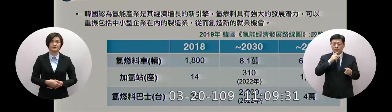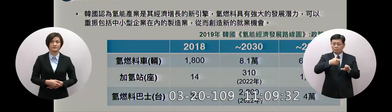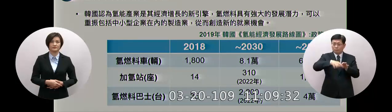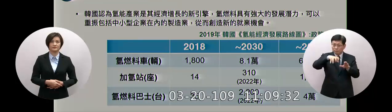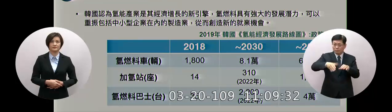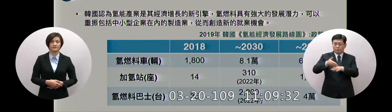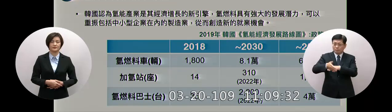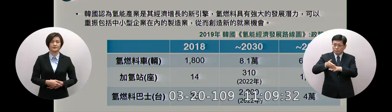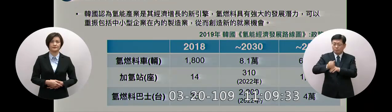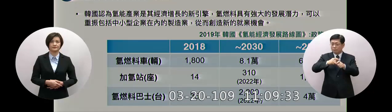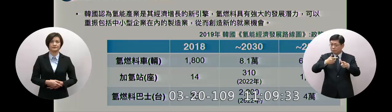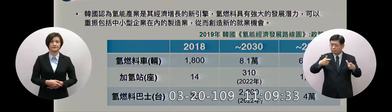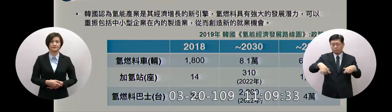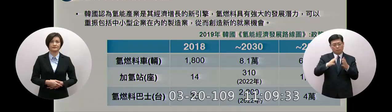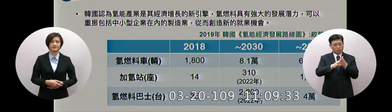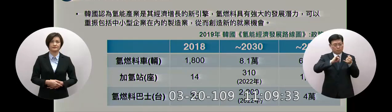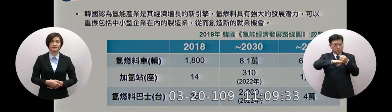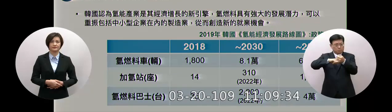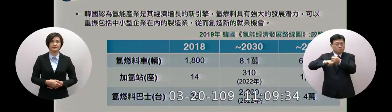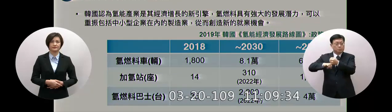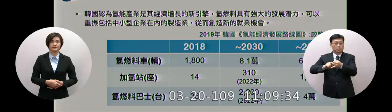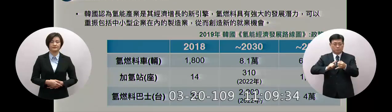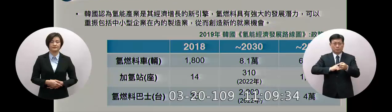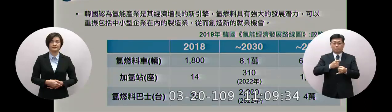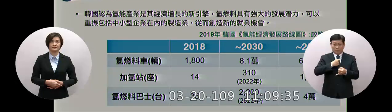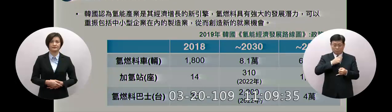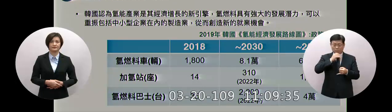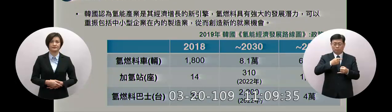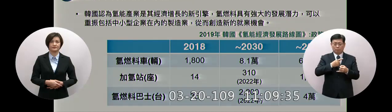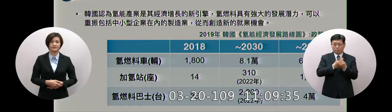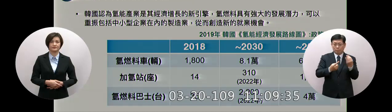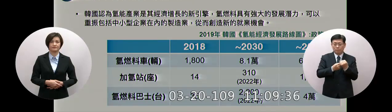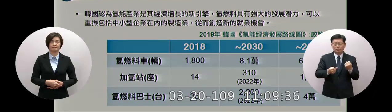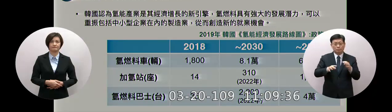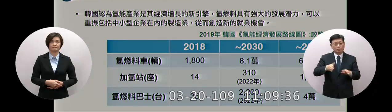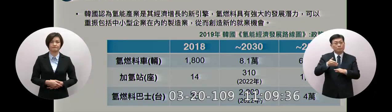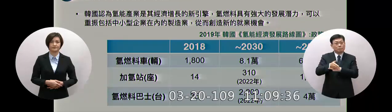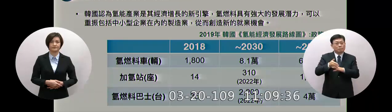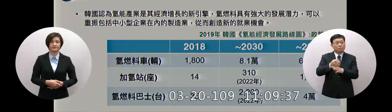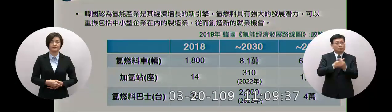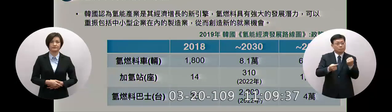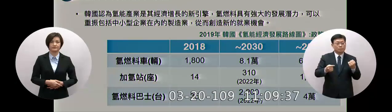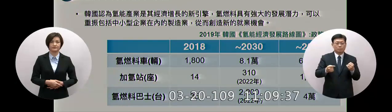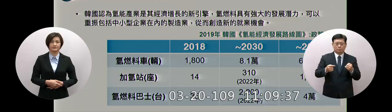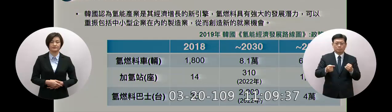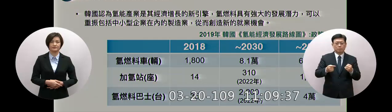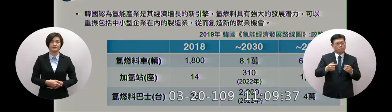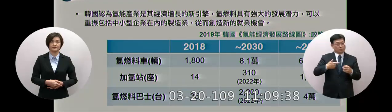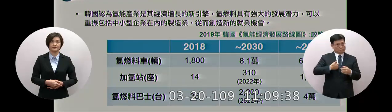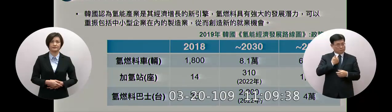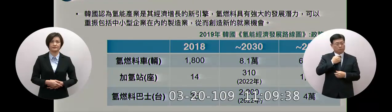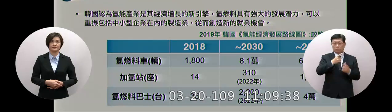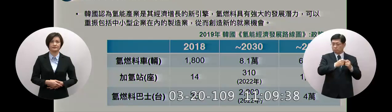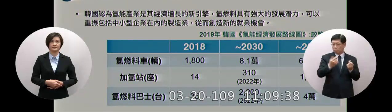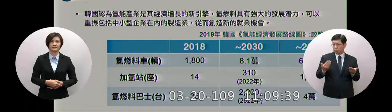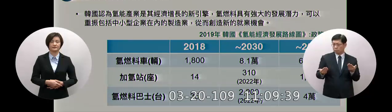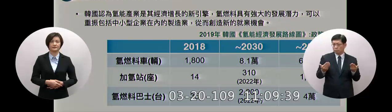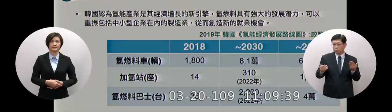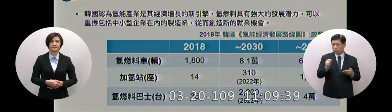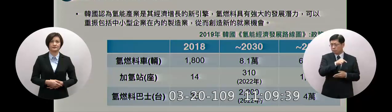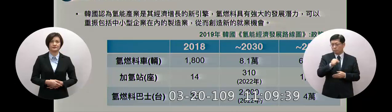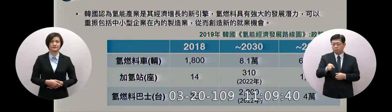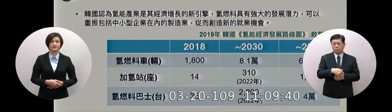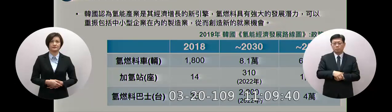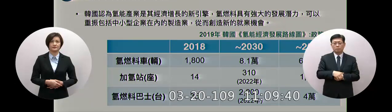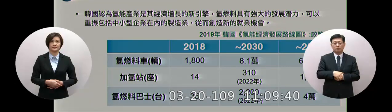料巴士等等，也有预定了它的相关的这个车辆。那它的车辆的数字其实也不亚于日本的这样的一个